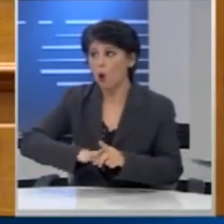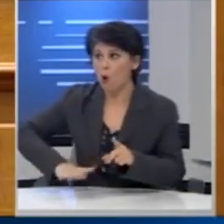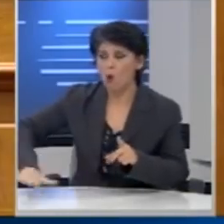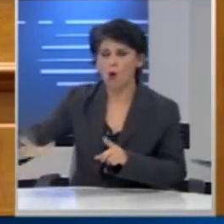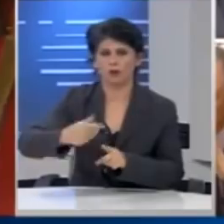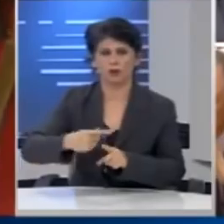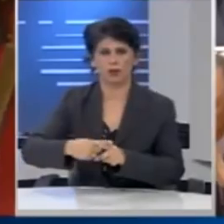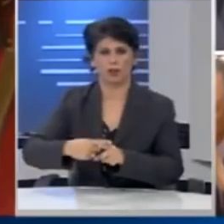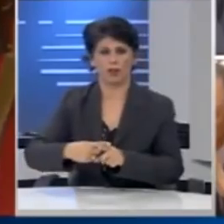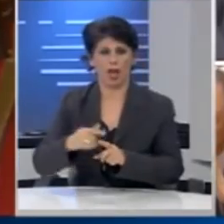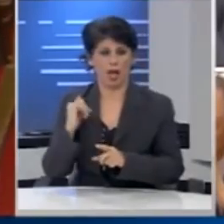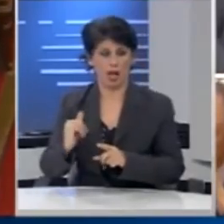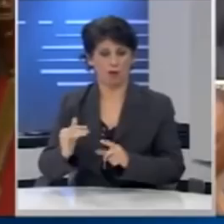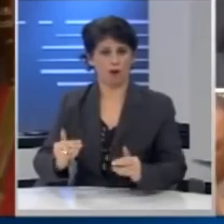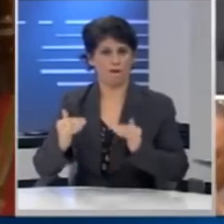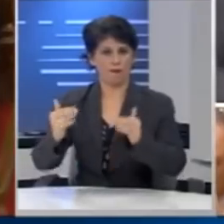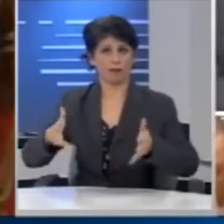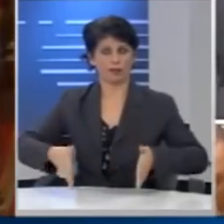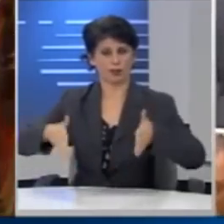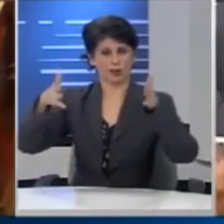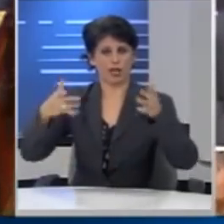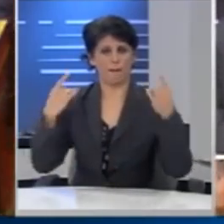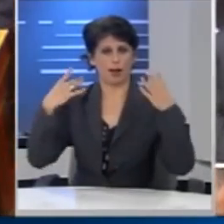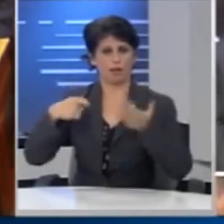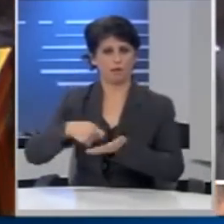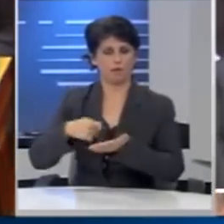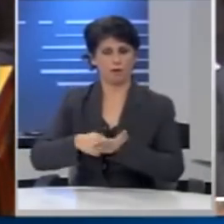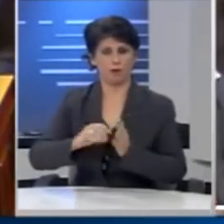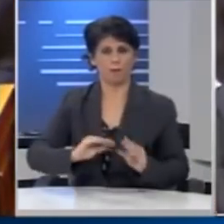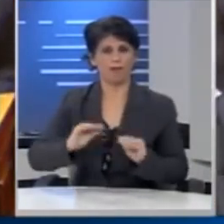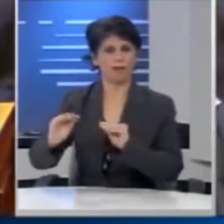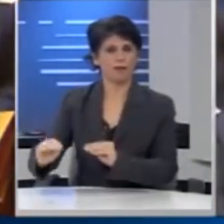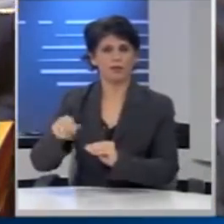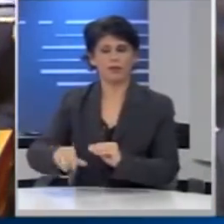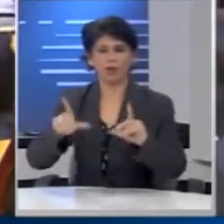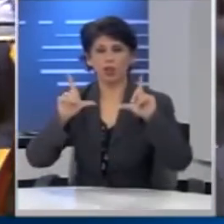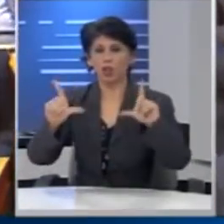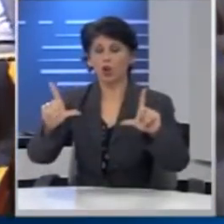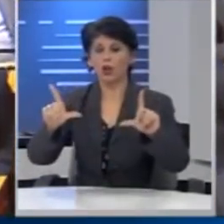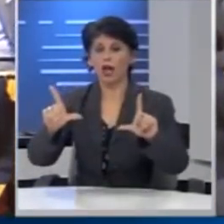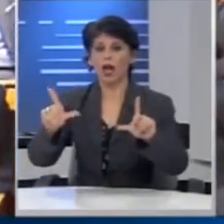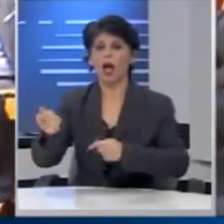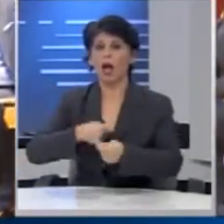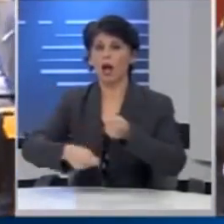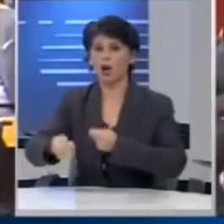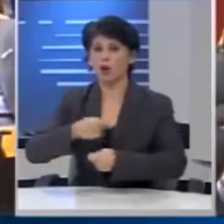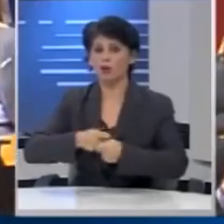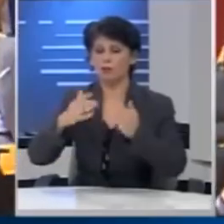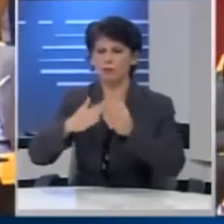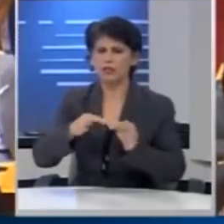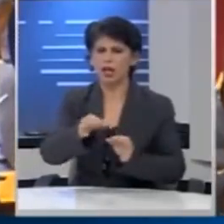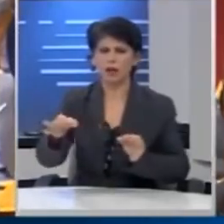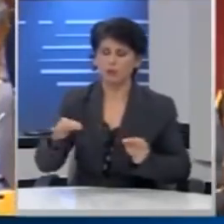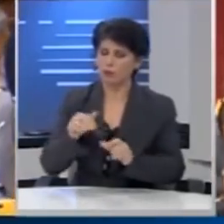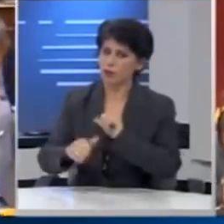αναβάθμιση των κτηρίων, η απαλλαγή φόρου στις μεταβιβάσεις, αλλάζει συνολικά την εικόνα της αγοράς ακινήτων. Είναι ένα μέτρο το οποίο έχει διάσταση